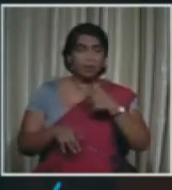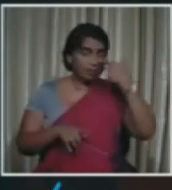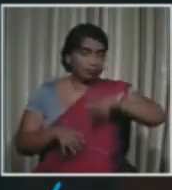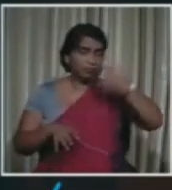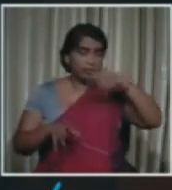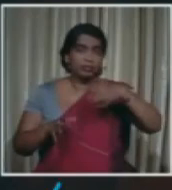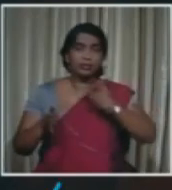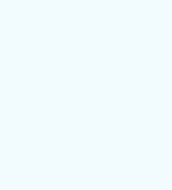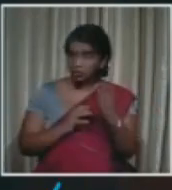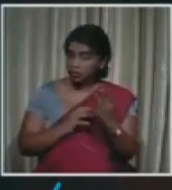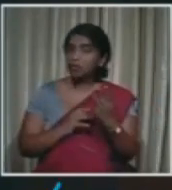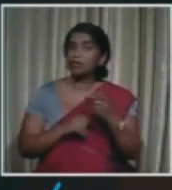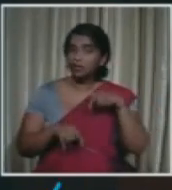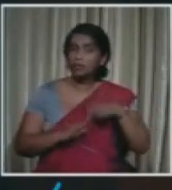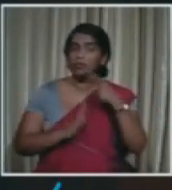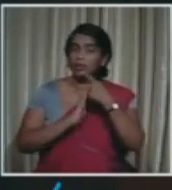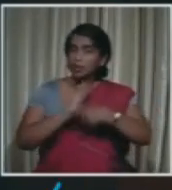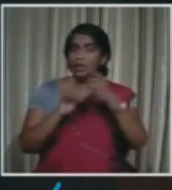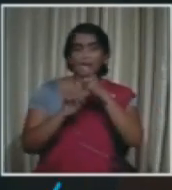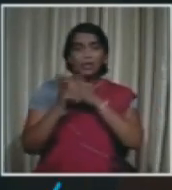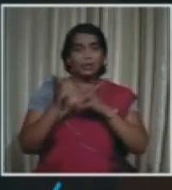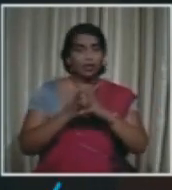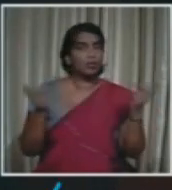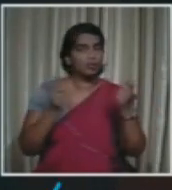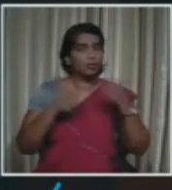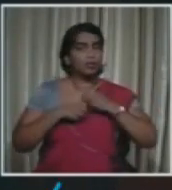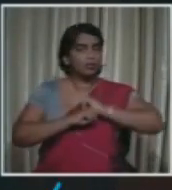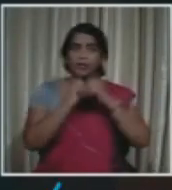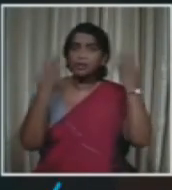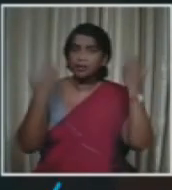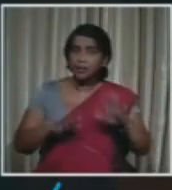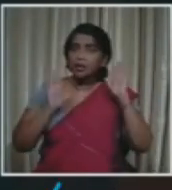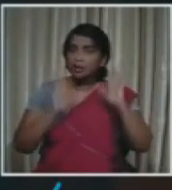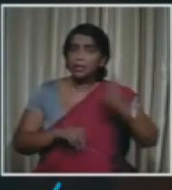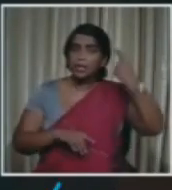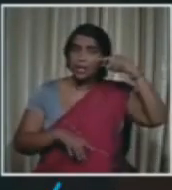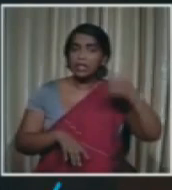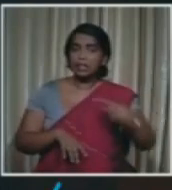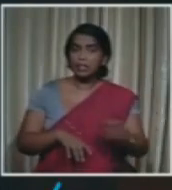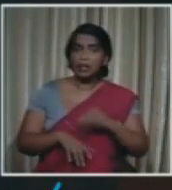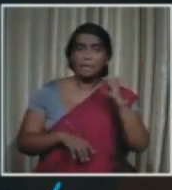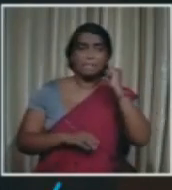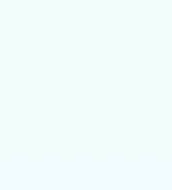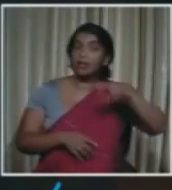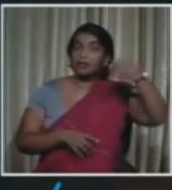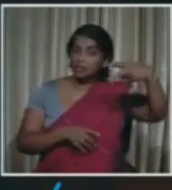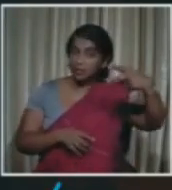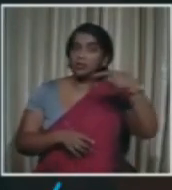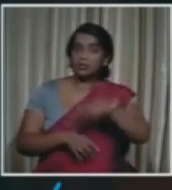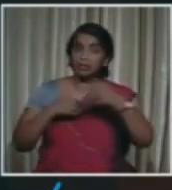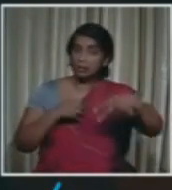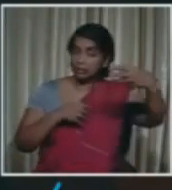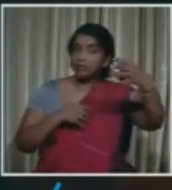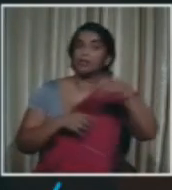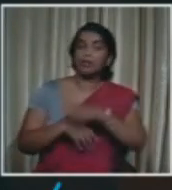534ක් අපේ පර්යන්ත 3න් සියලුම දිස්ත්‍රික්කවල තියෙන අලවිසල් වලට යවන්න කටයුතු කළා තියෙනවා. නමුත් ඊයේ දවසේ අපිට 150යි යවා ගන්න පුළුවන් වුණේ. මේ දවස්